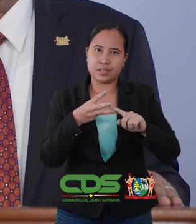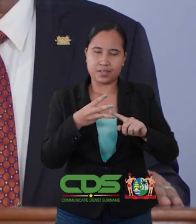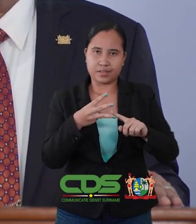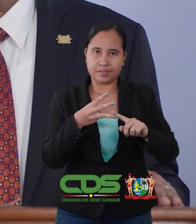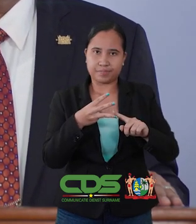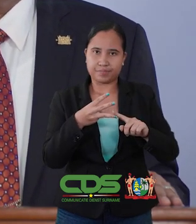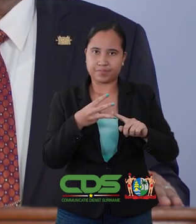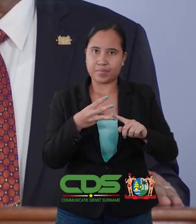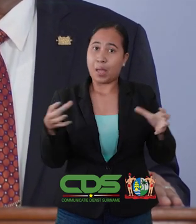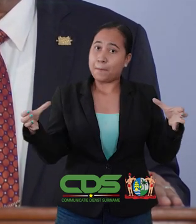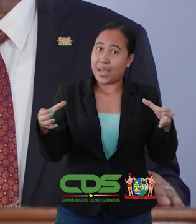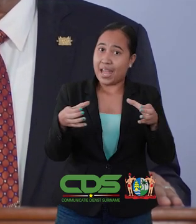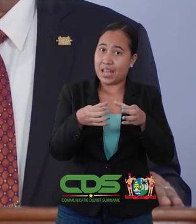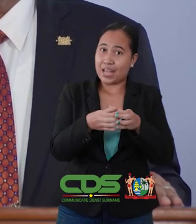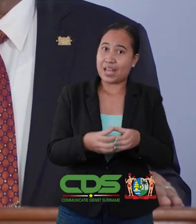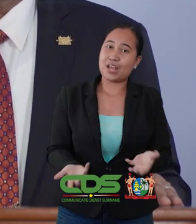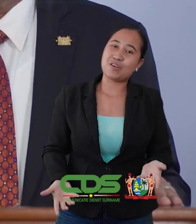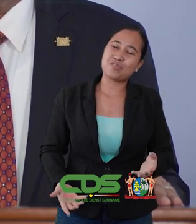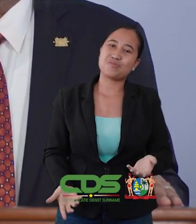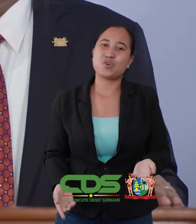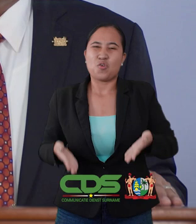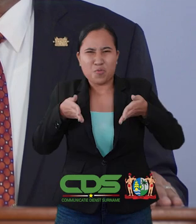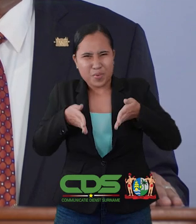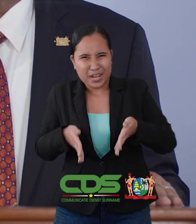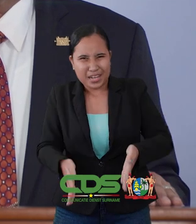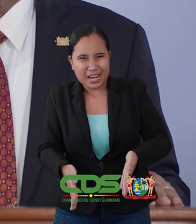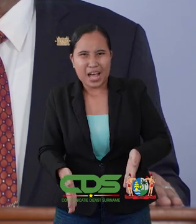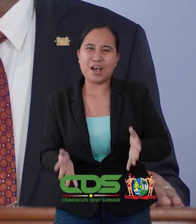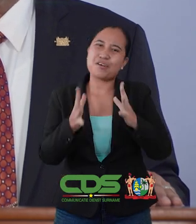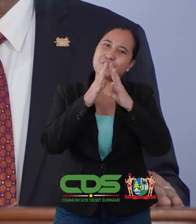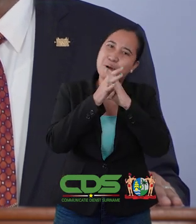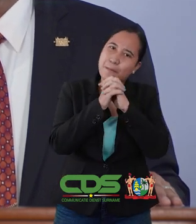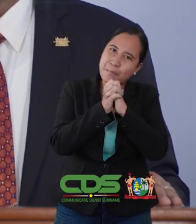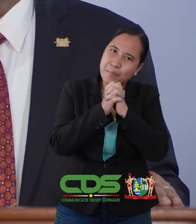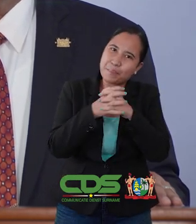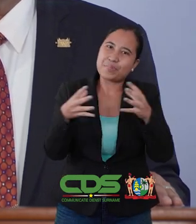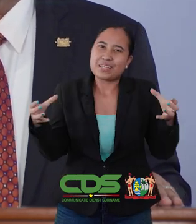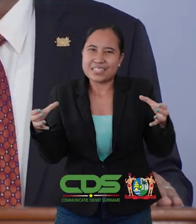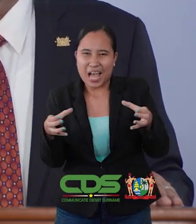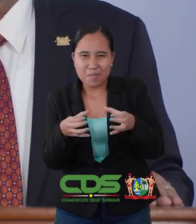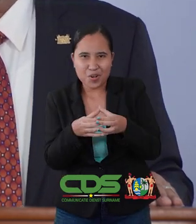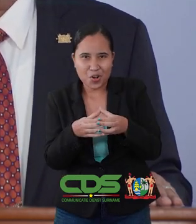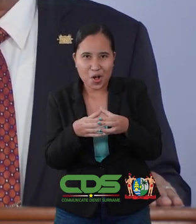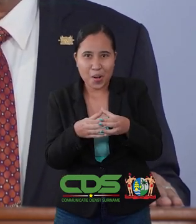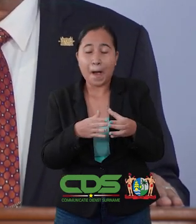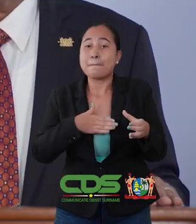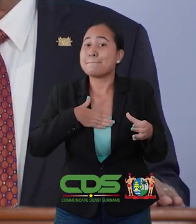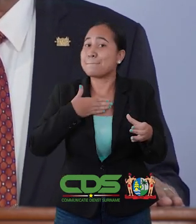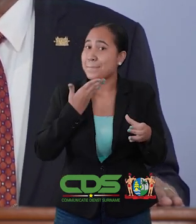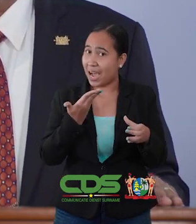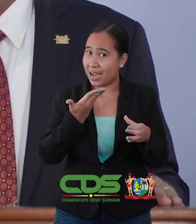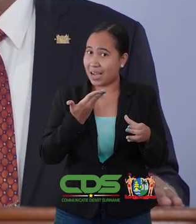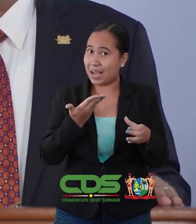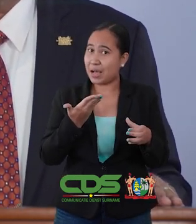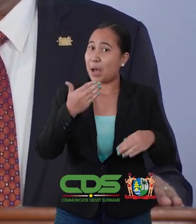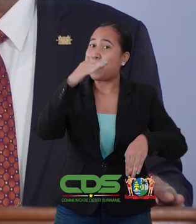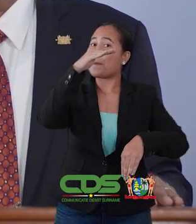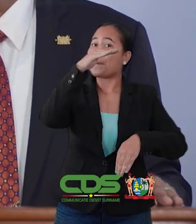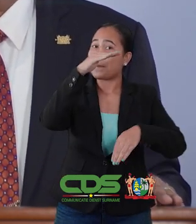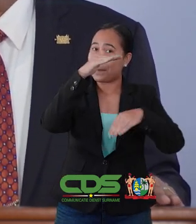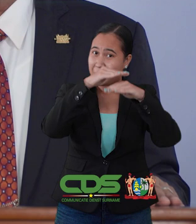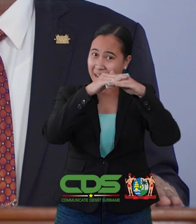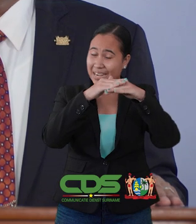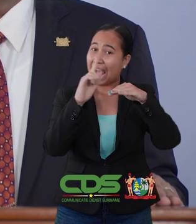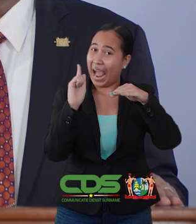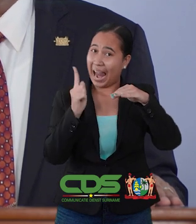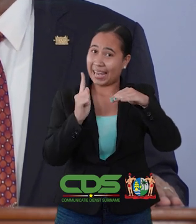3. Bijeenkomsten voor rouwzittingen, uitvaarten en religieuze bijeenkomsten zijn toegestaan